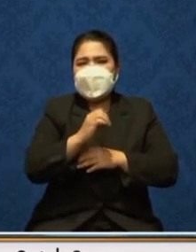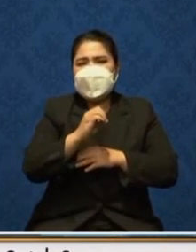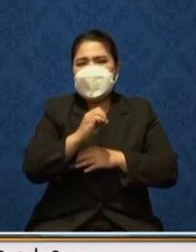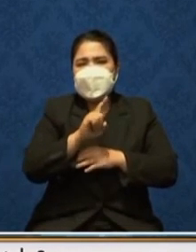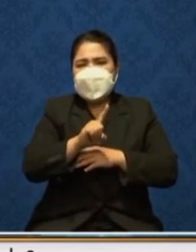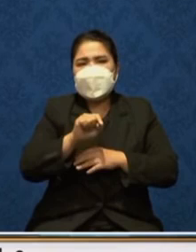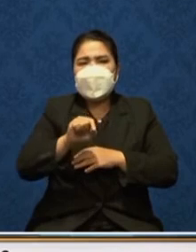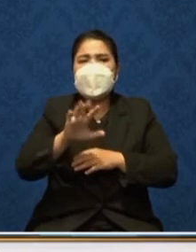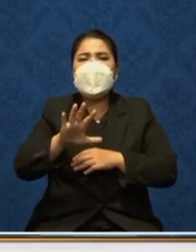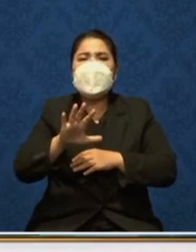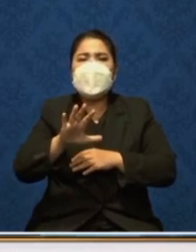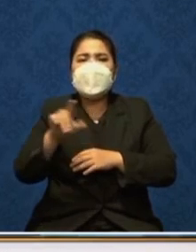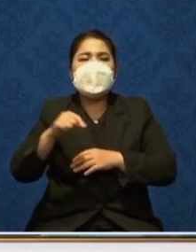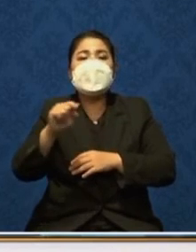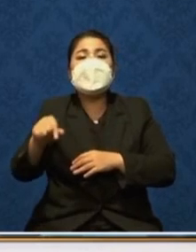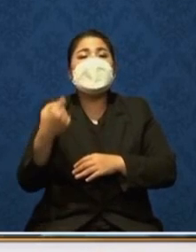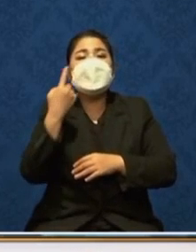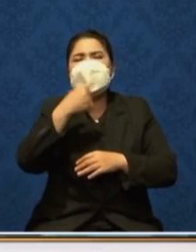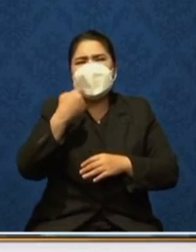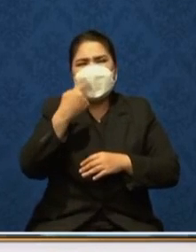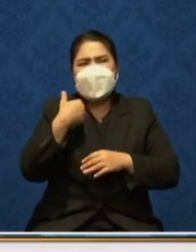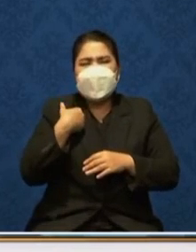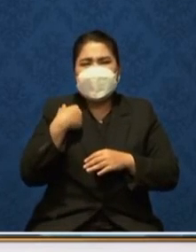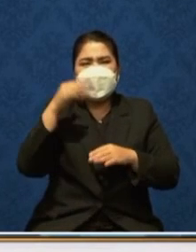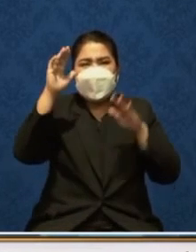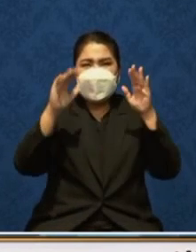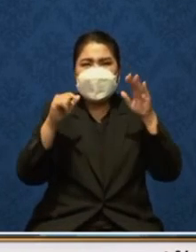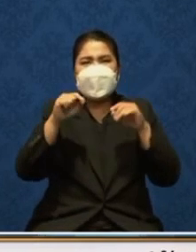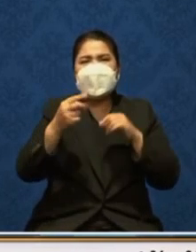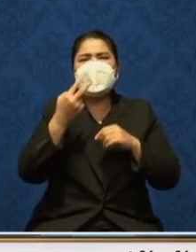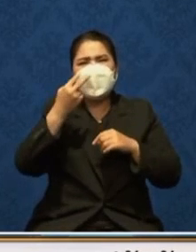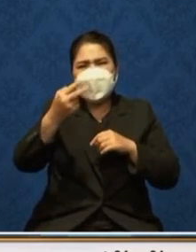08 %นี่ใครเคยประมูลงานก็รู้อ่